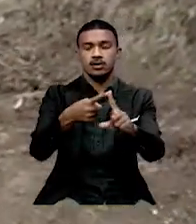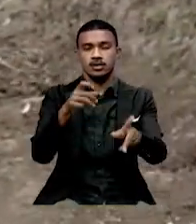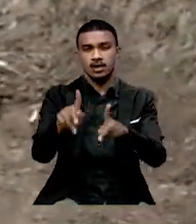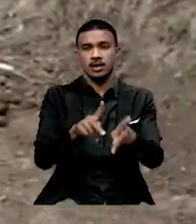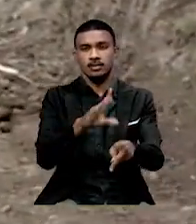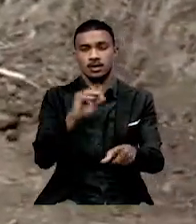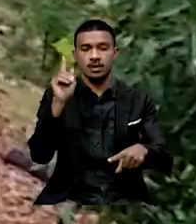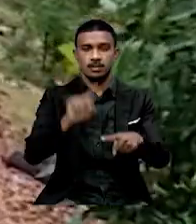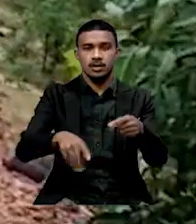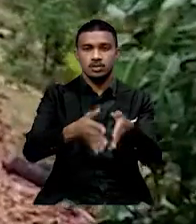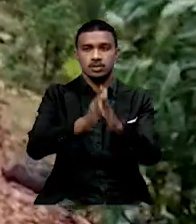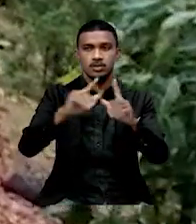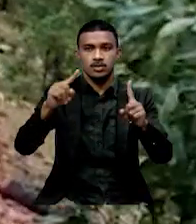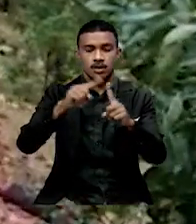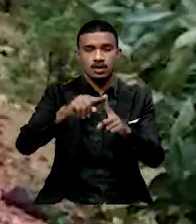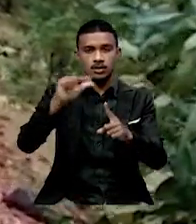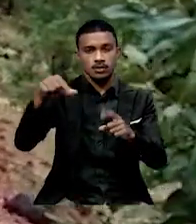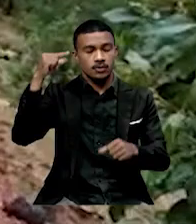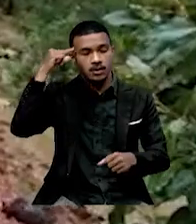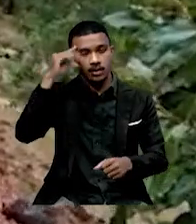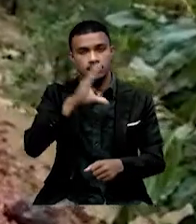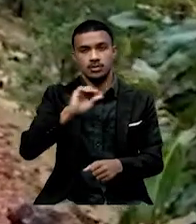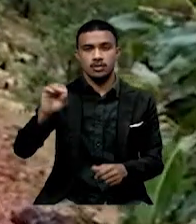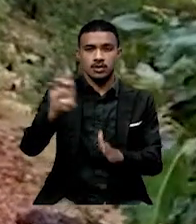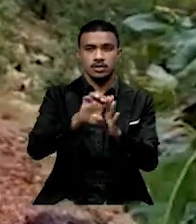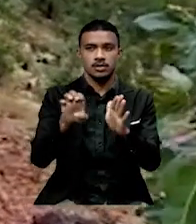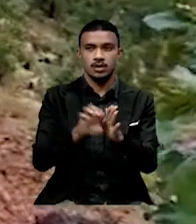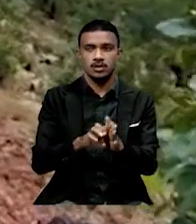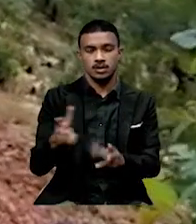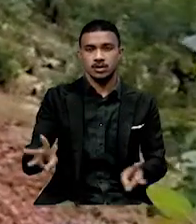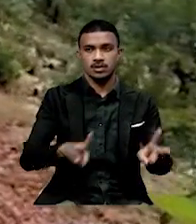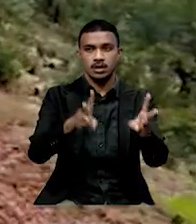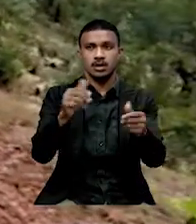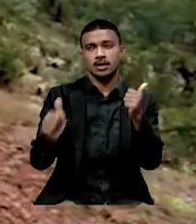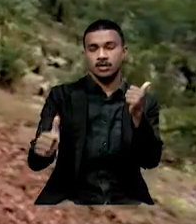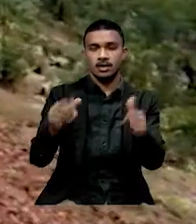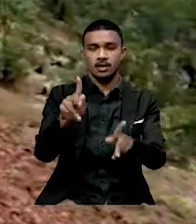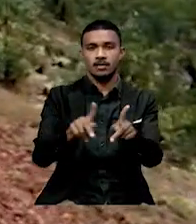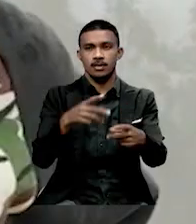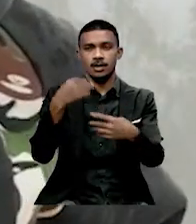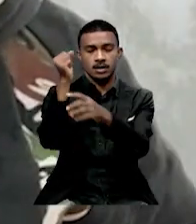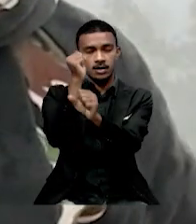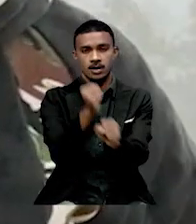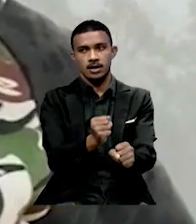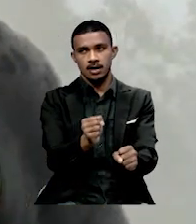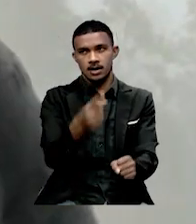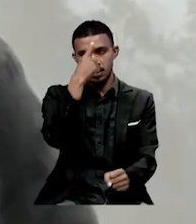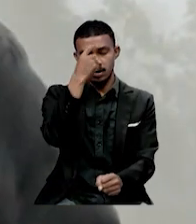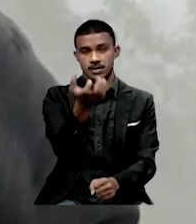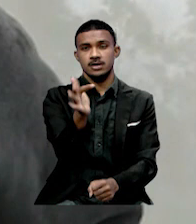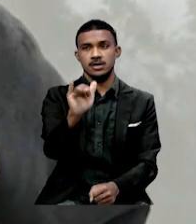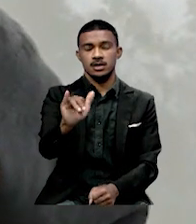dilabela dependensia ba guvernu ka estado. Estrada nube maka komunidade ra har tu ke tam pasen umulis tam pasen iha nun ni